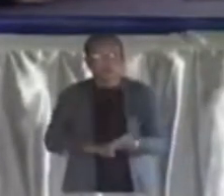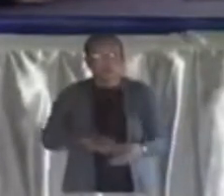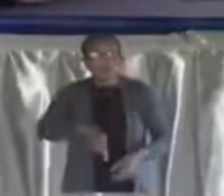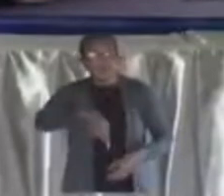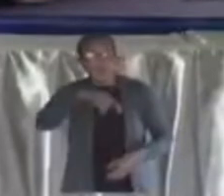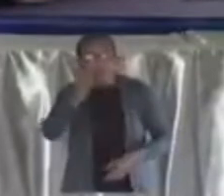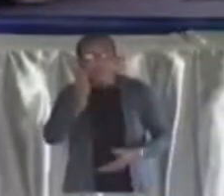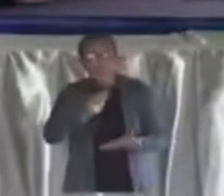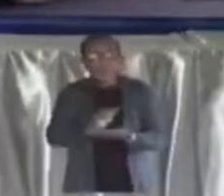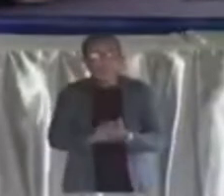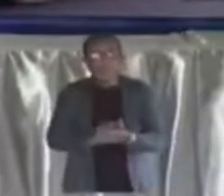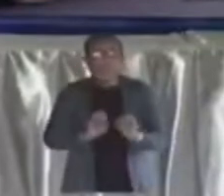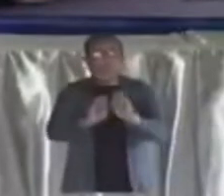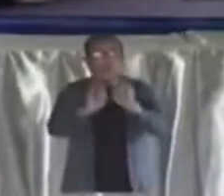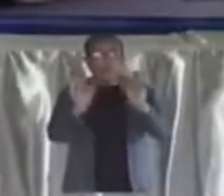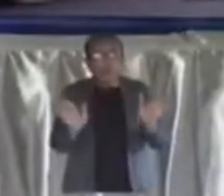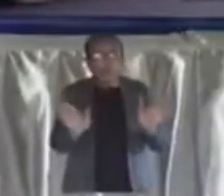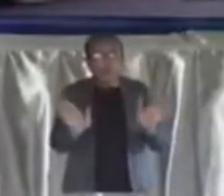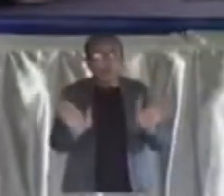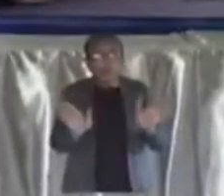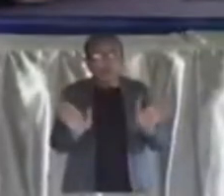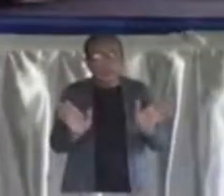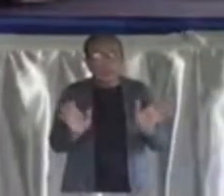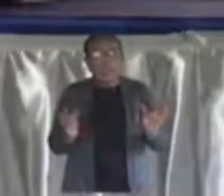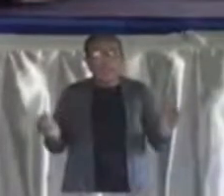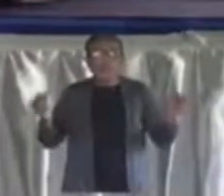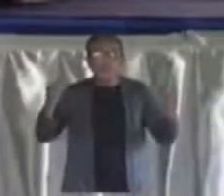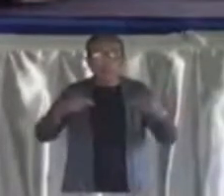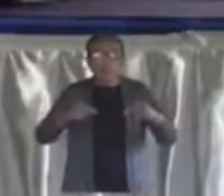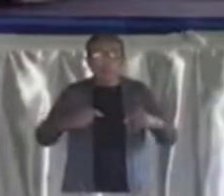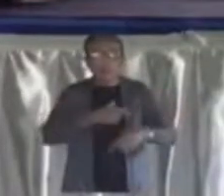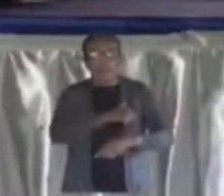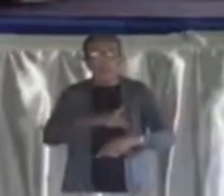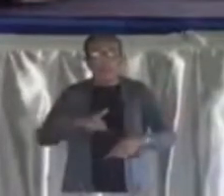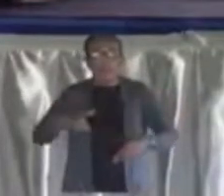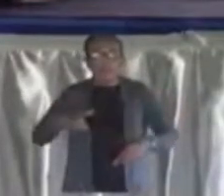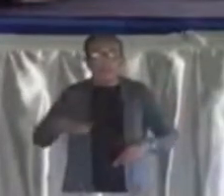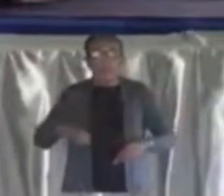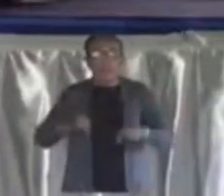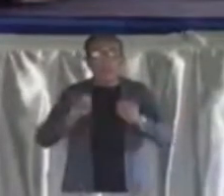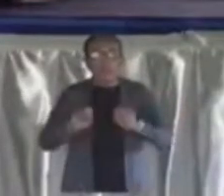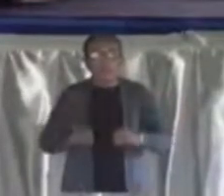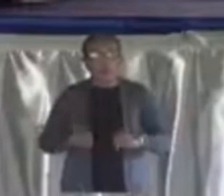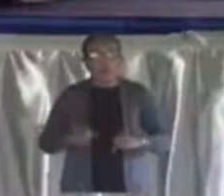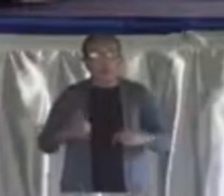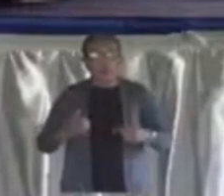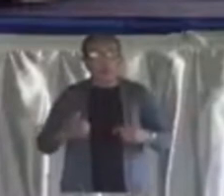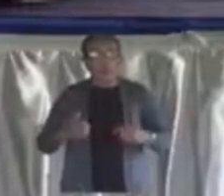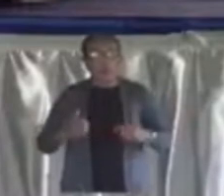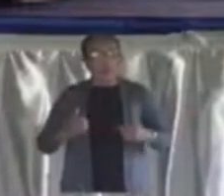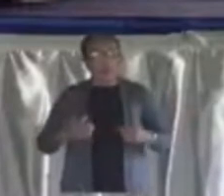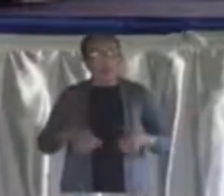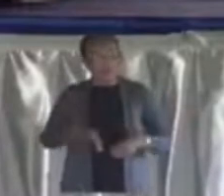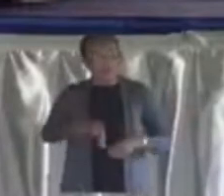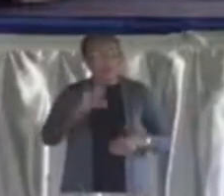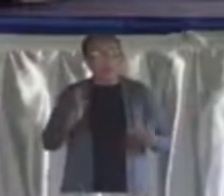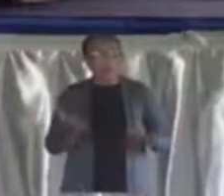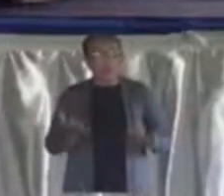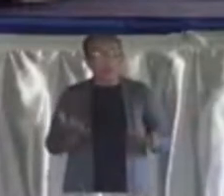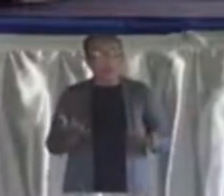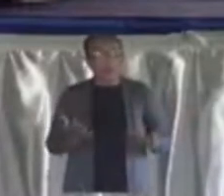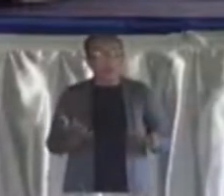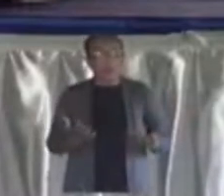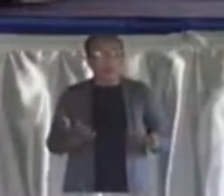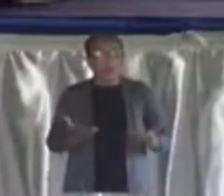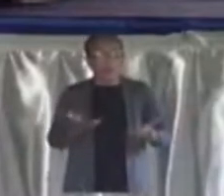zekerheid, de weg van duidelijkheid. Er komt een presidentieel besluit om die man te benoemen. Hij heeft geen salaris van commissaris nodig.